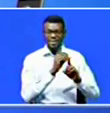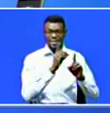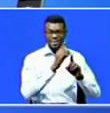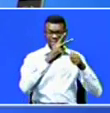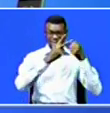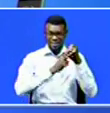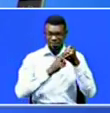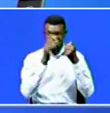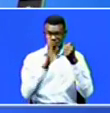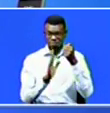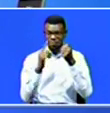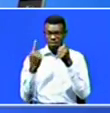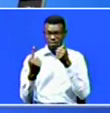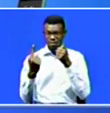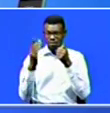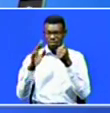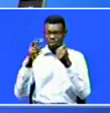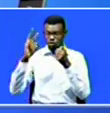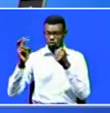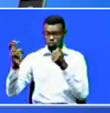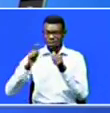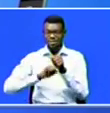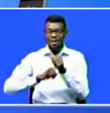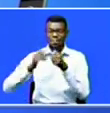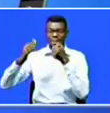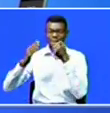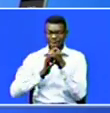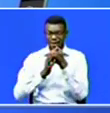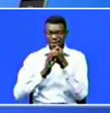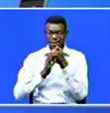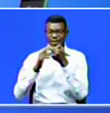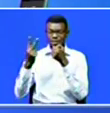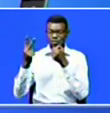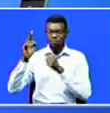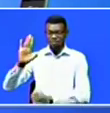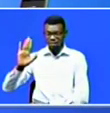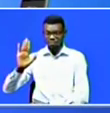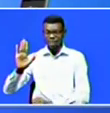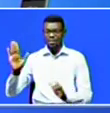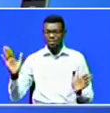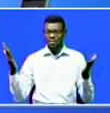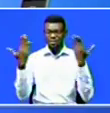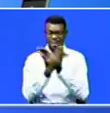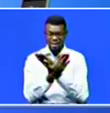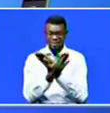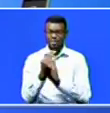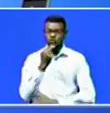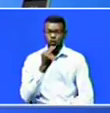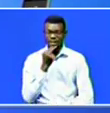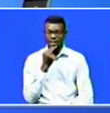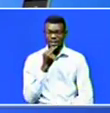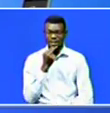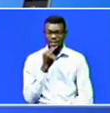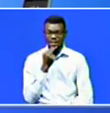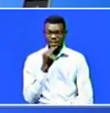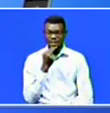7th 2020 at 9:25 p.m. That is a Tuesday, January